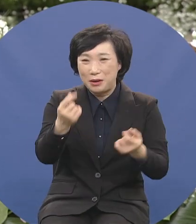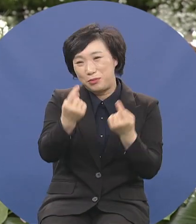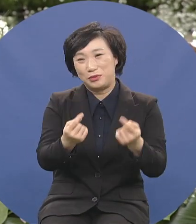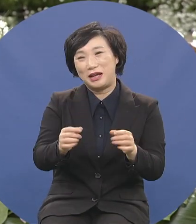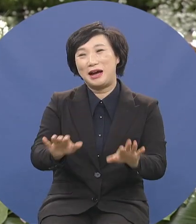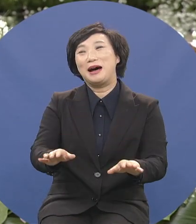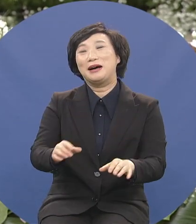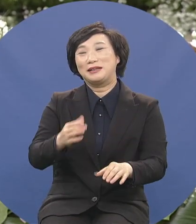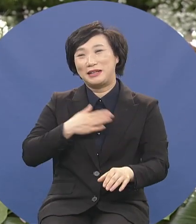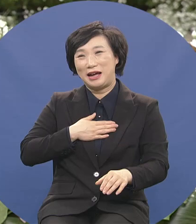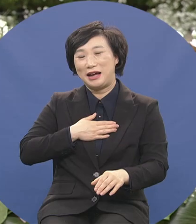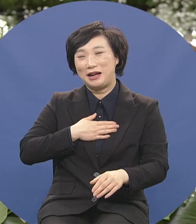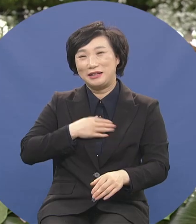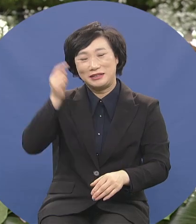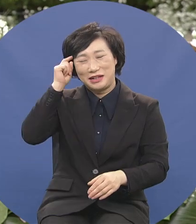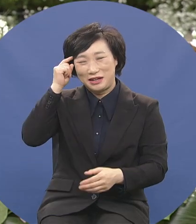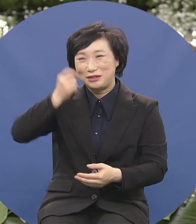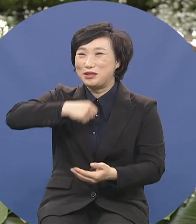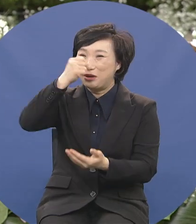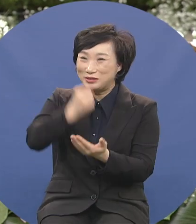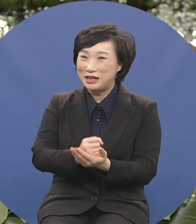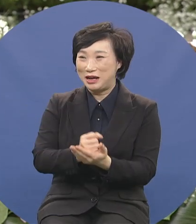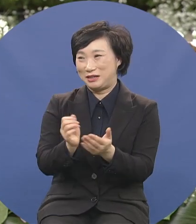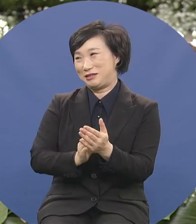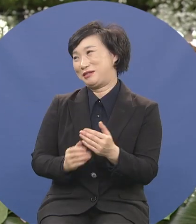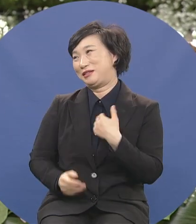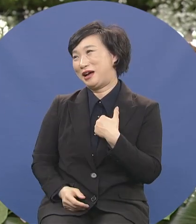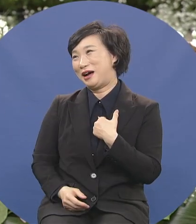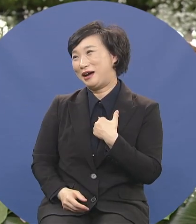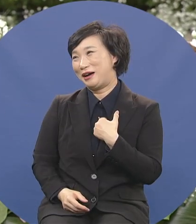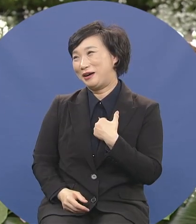가장 정상적인 사람입니다.